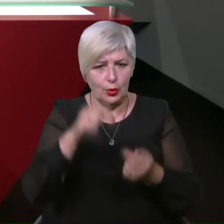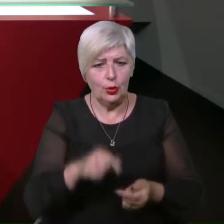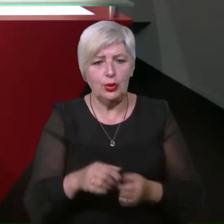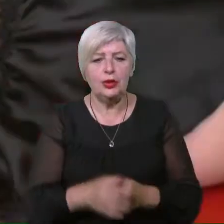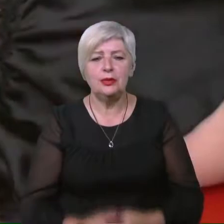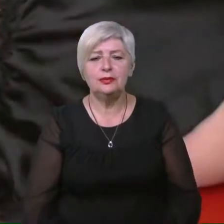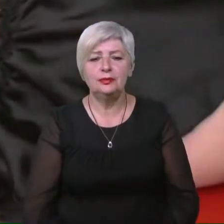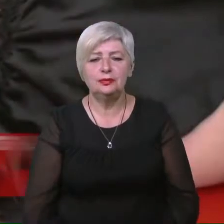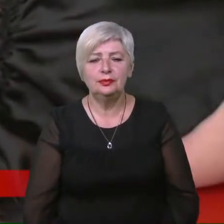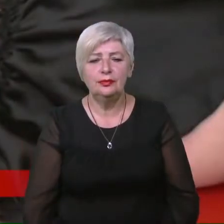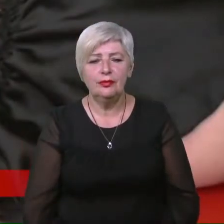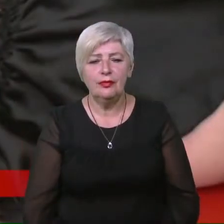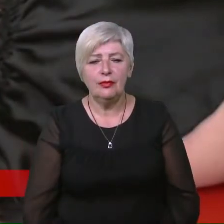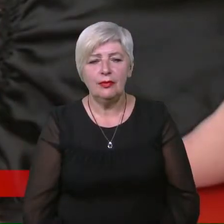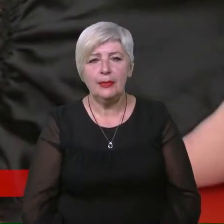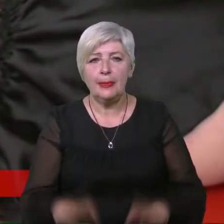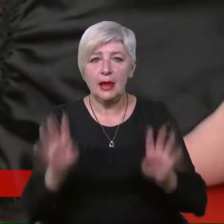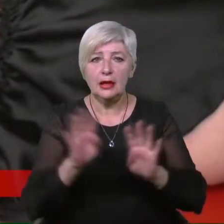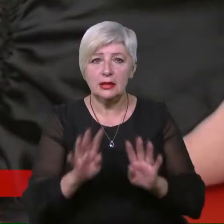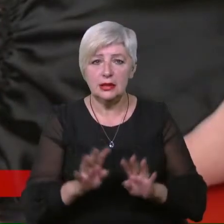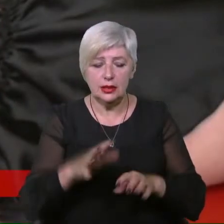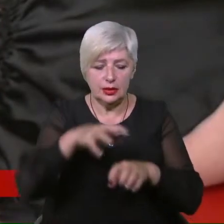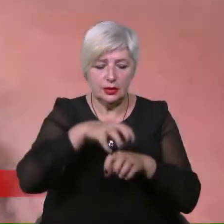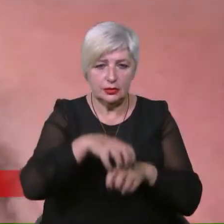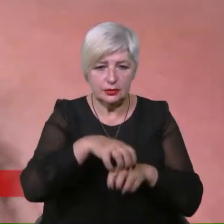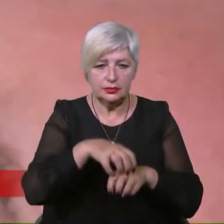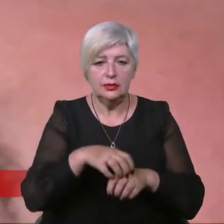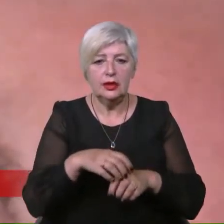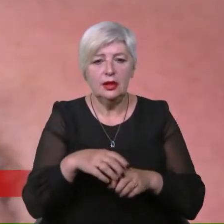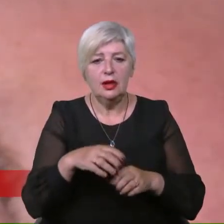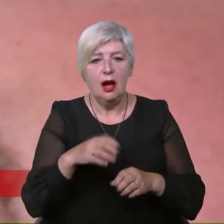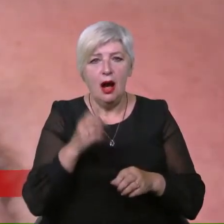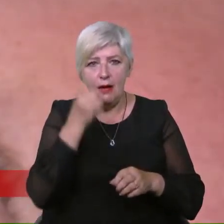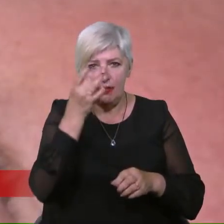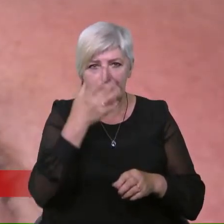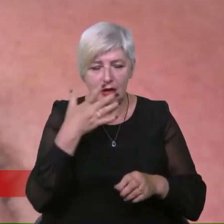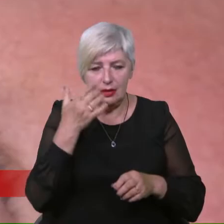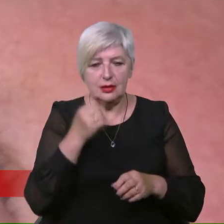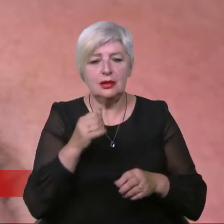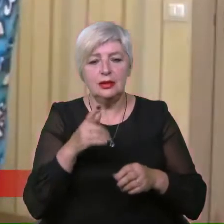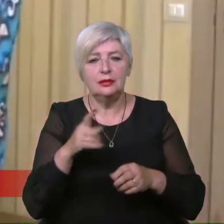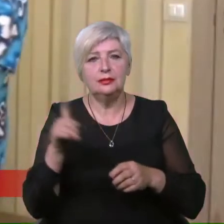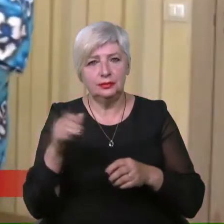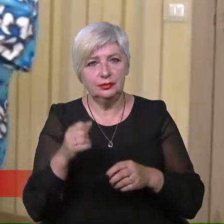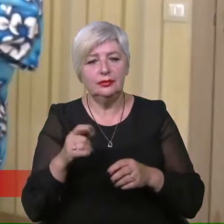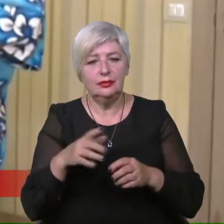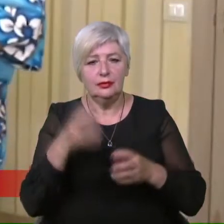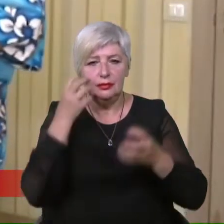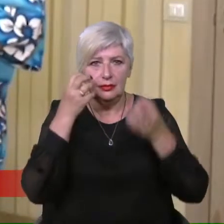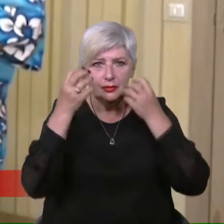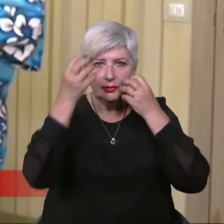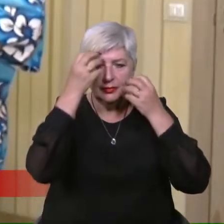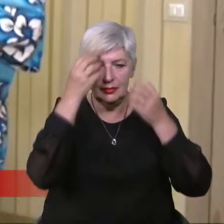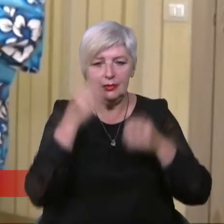журналісти. Сірих із панцирами усмішку африканських равликів кладе на обличчя дружині масажист Анатолій. Масажується звичайно на